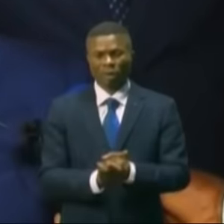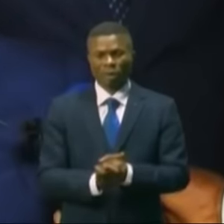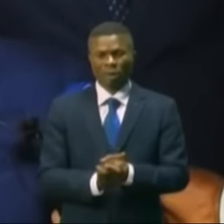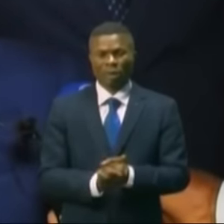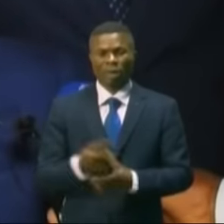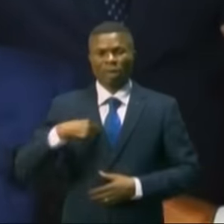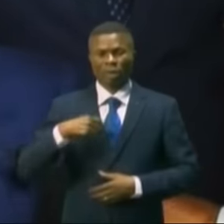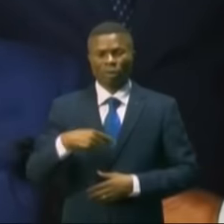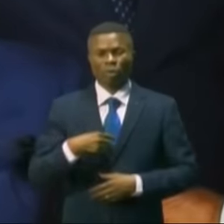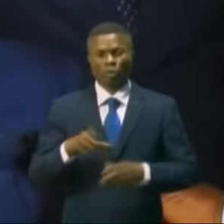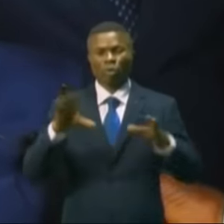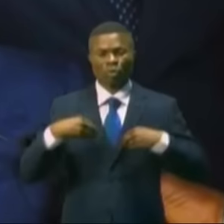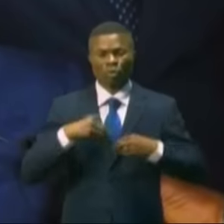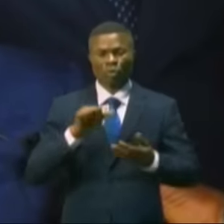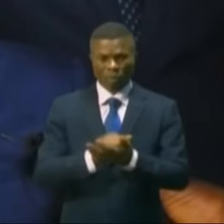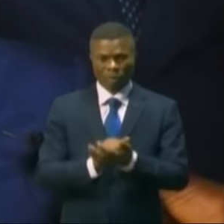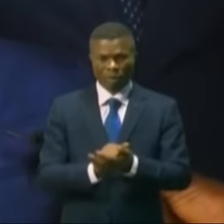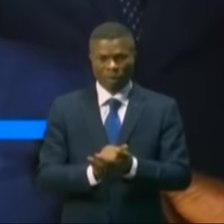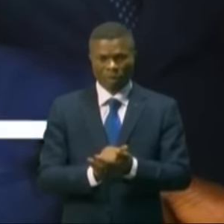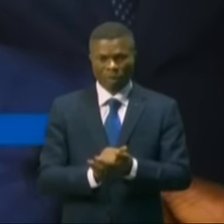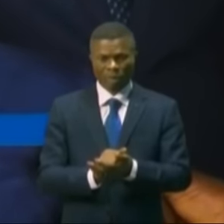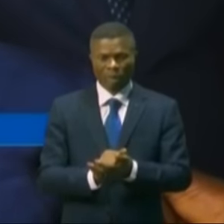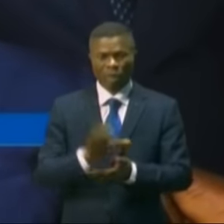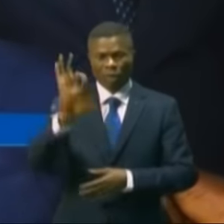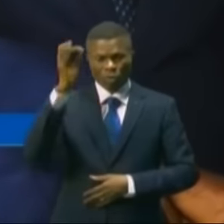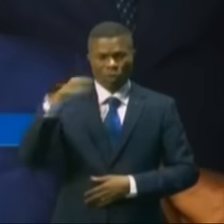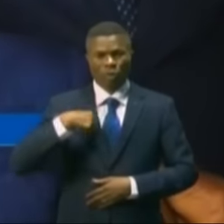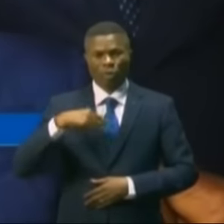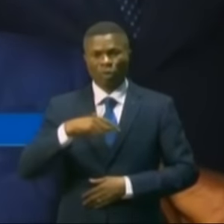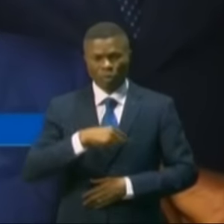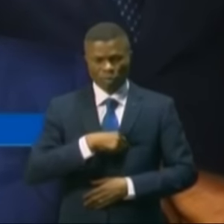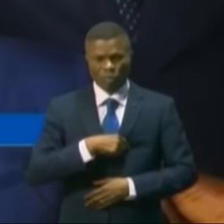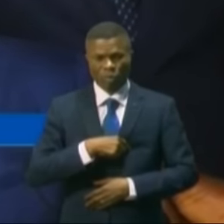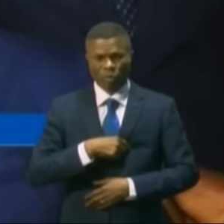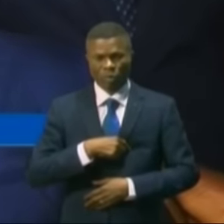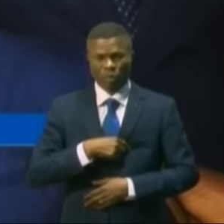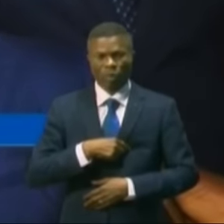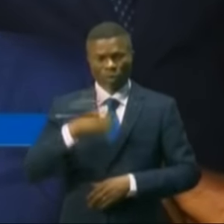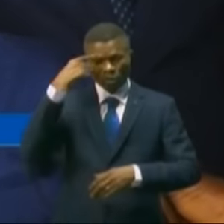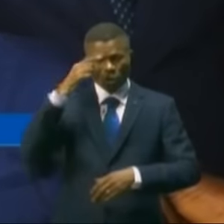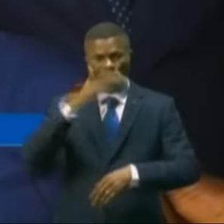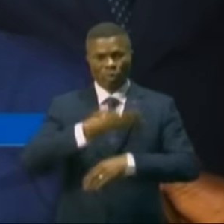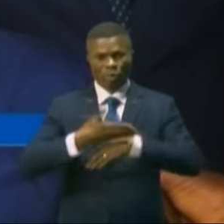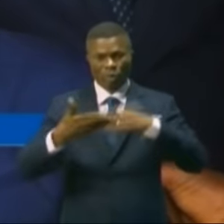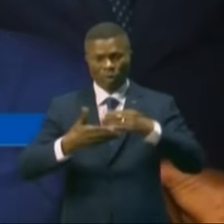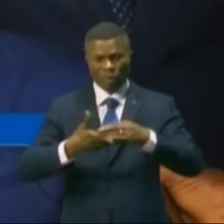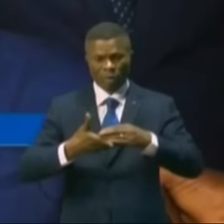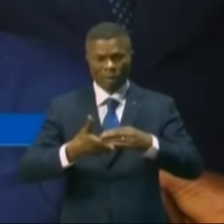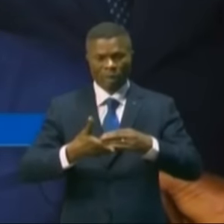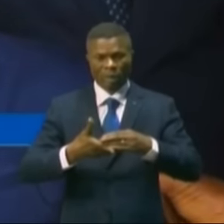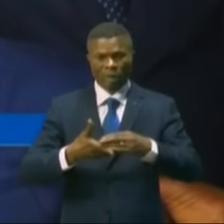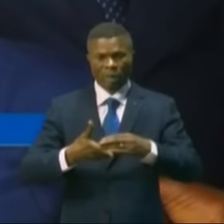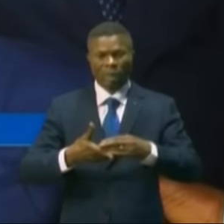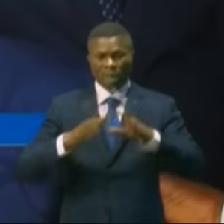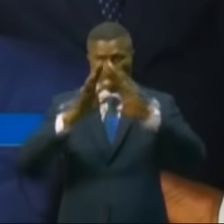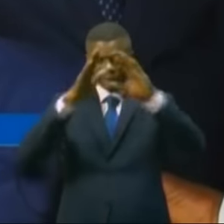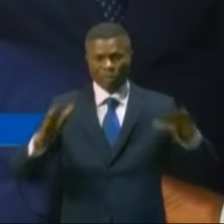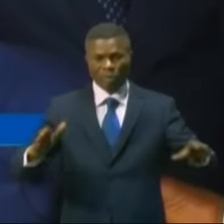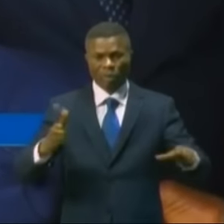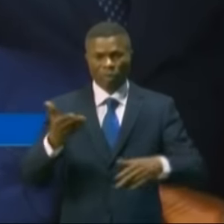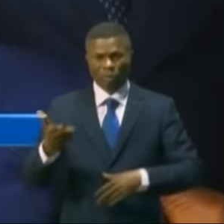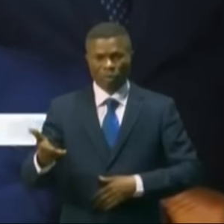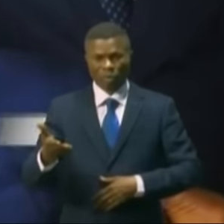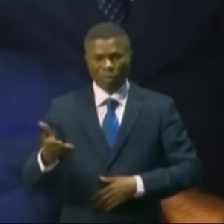des concessions où ACOPRIM devrait commencer par la construction de quelques bâtiments